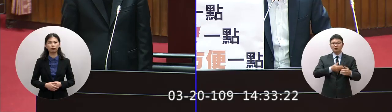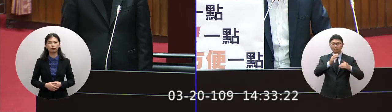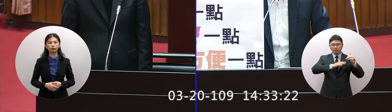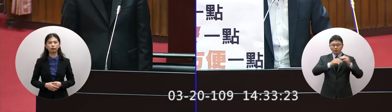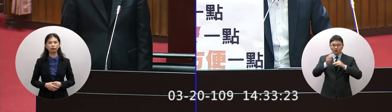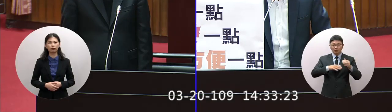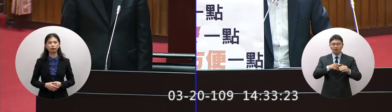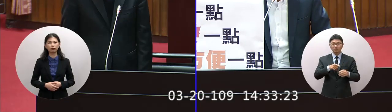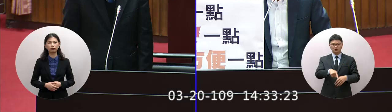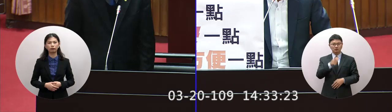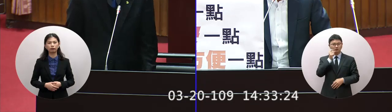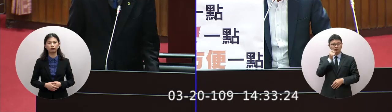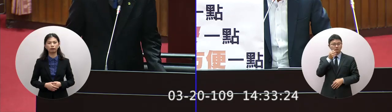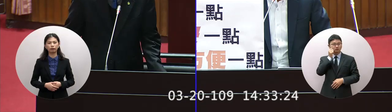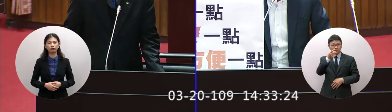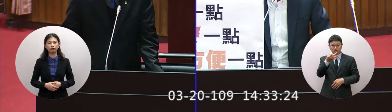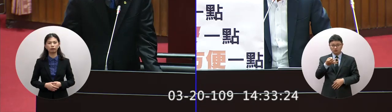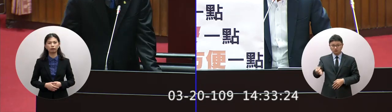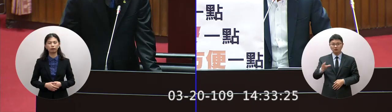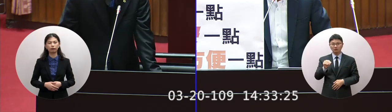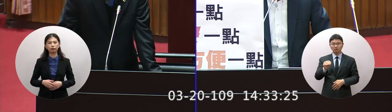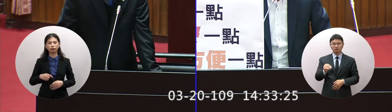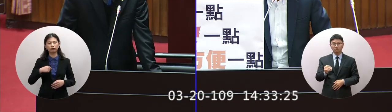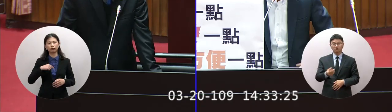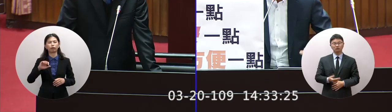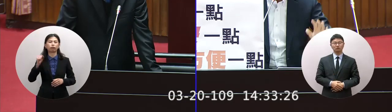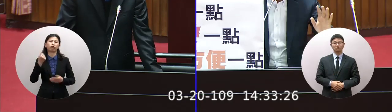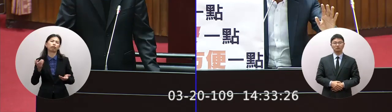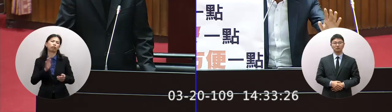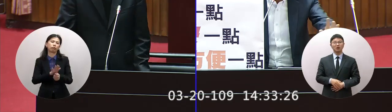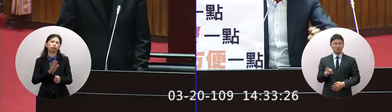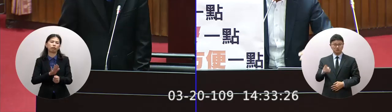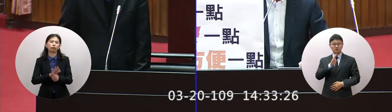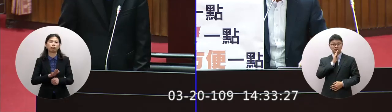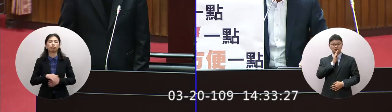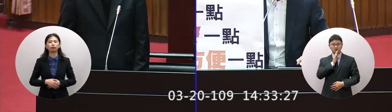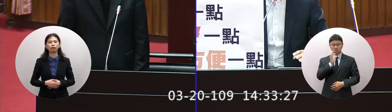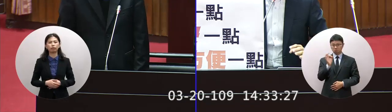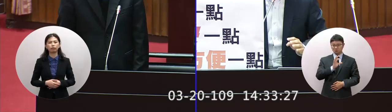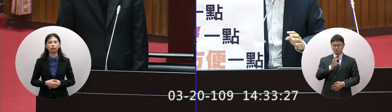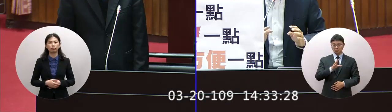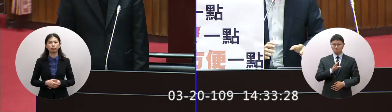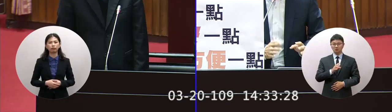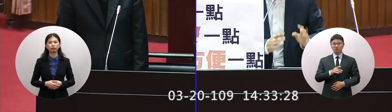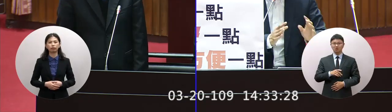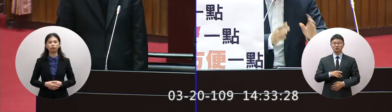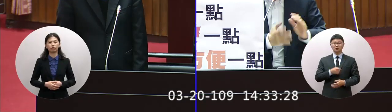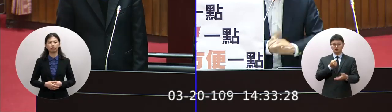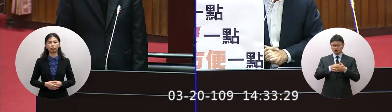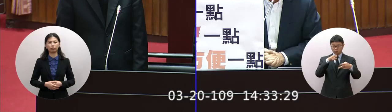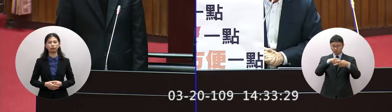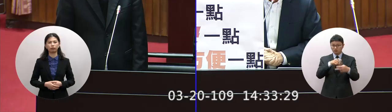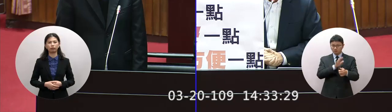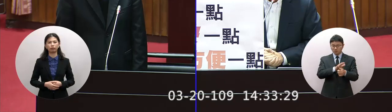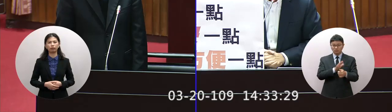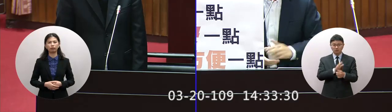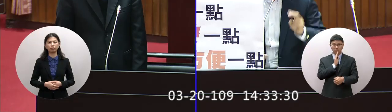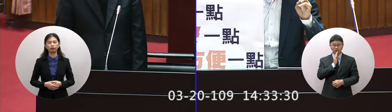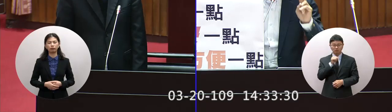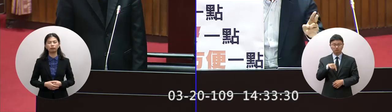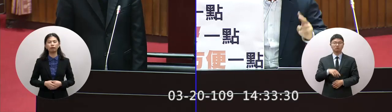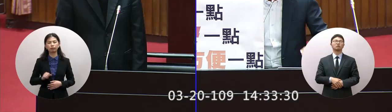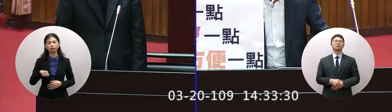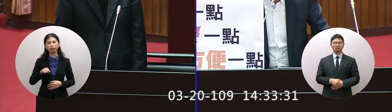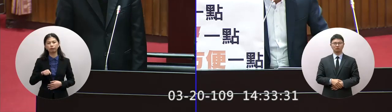薪水？有没有领薪水？ 都是义务性质， 所以他就是义务性质帮忙，也就是说他纯粹就当志工就对了。 对，